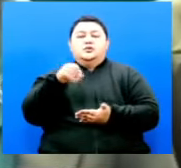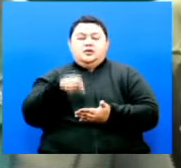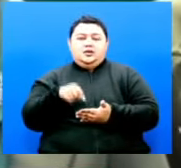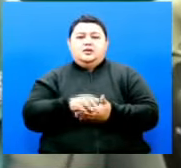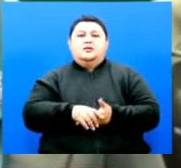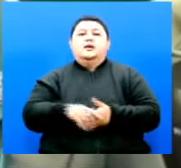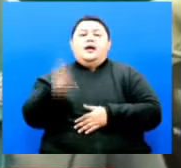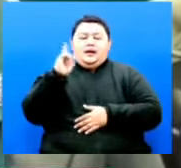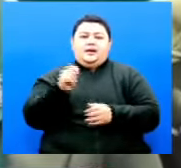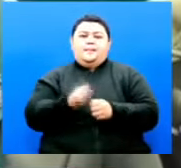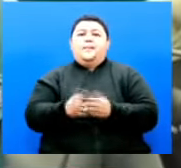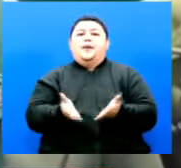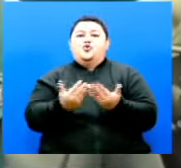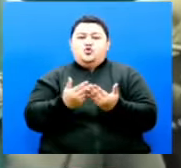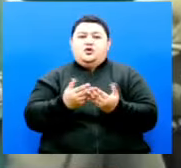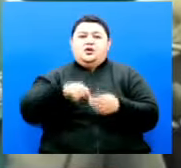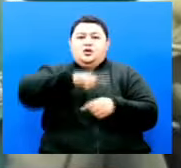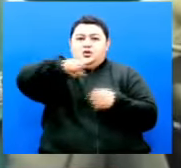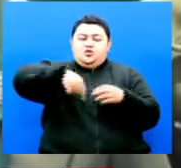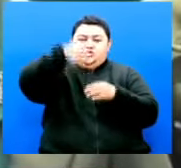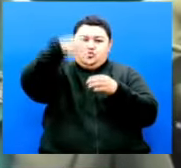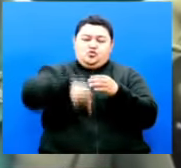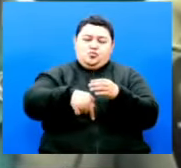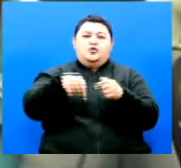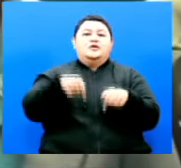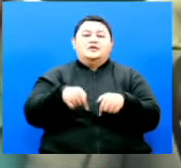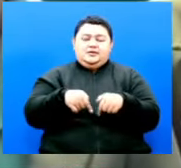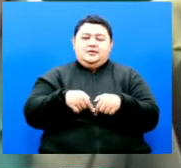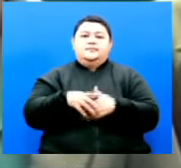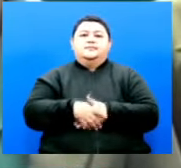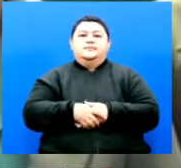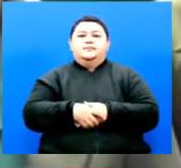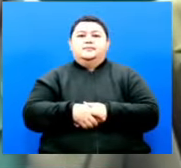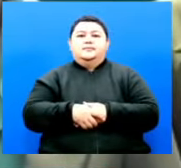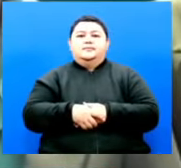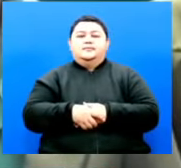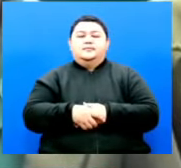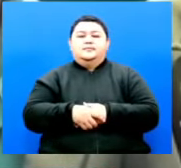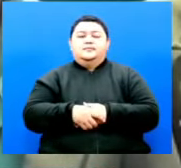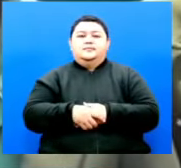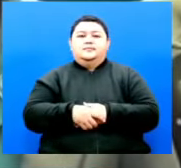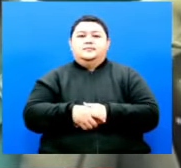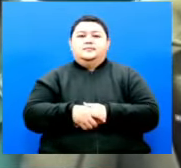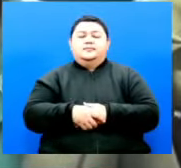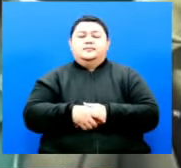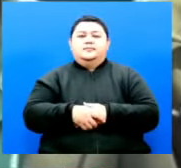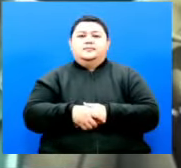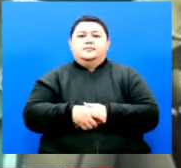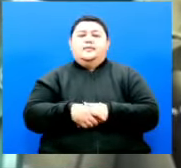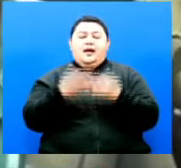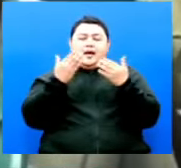adanya pembangunan sumur bor artesis di Pusdikhub ini, di Perumahan Cilame Pusdikhub